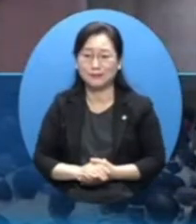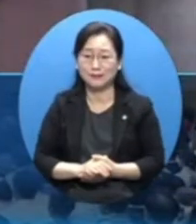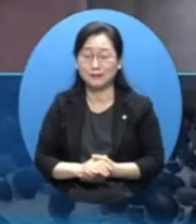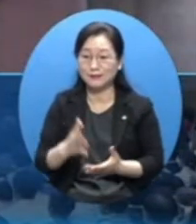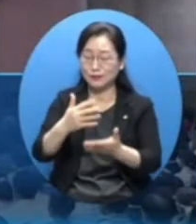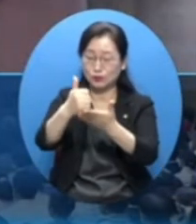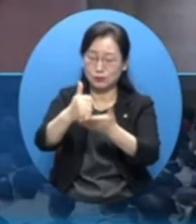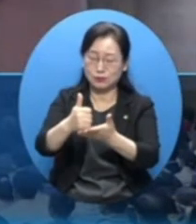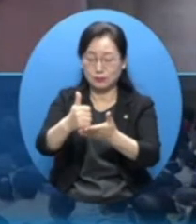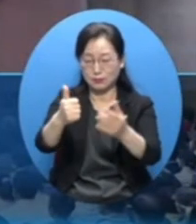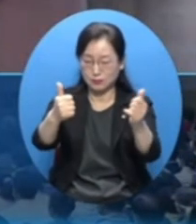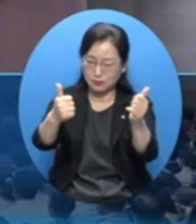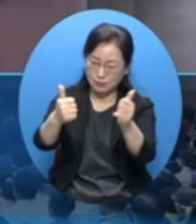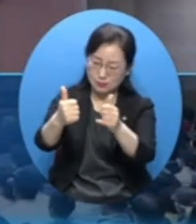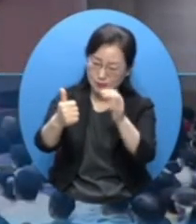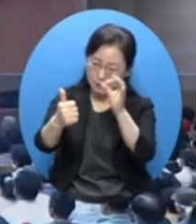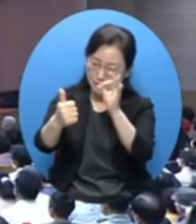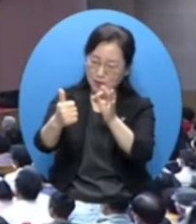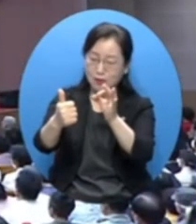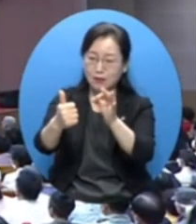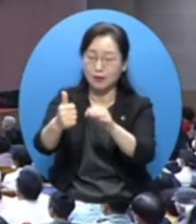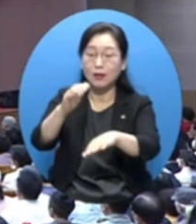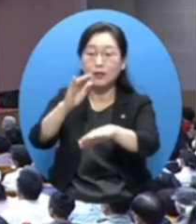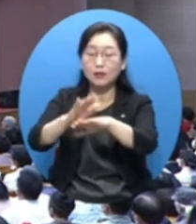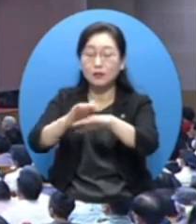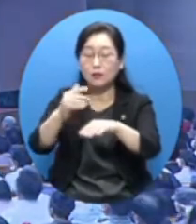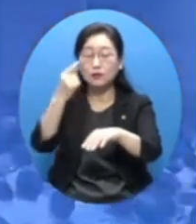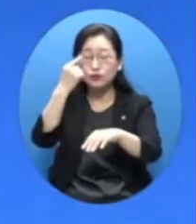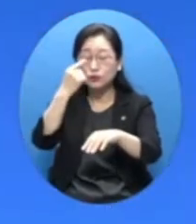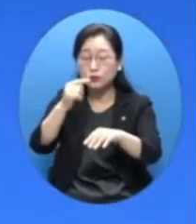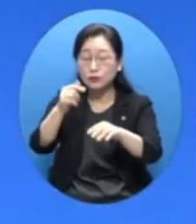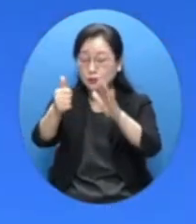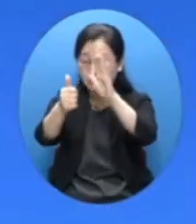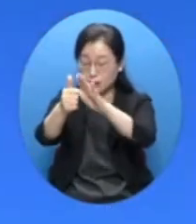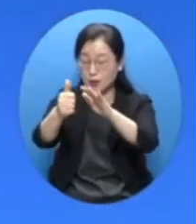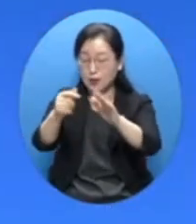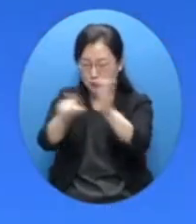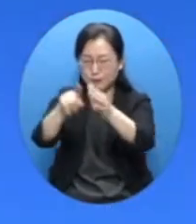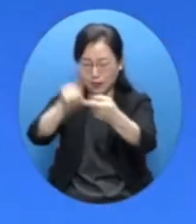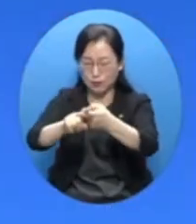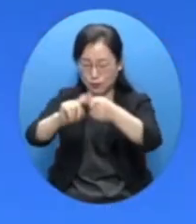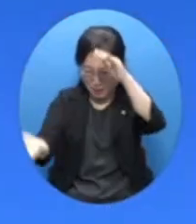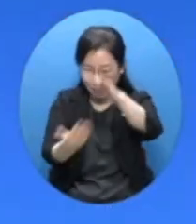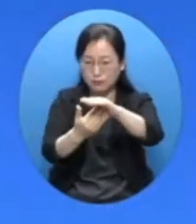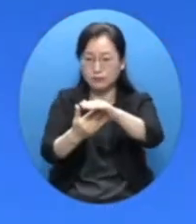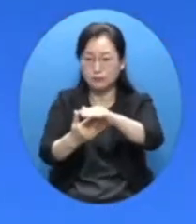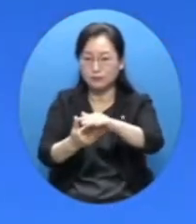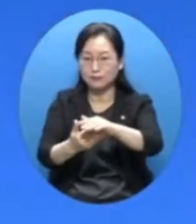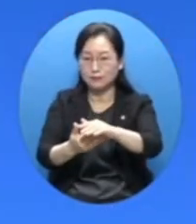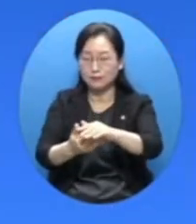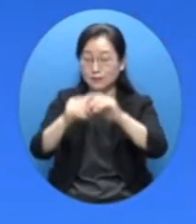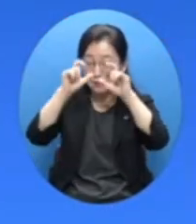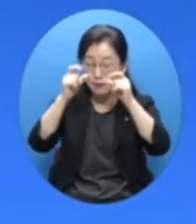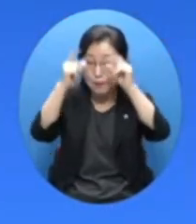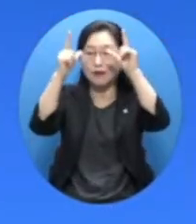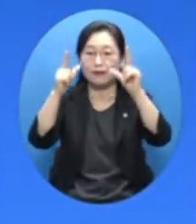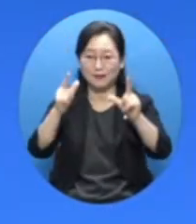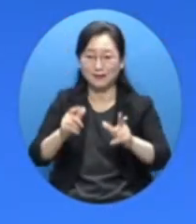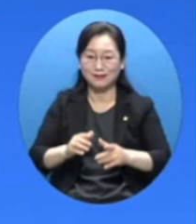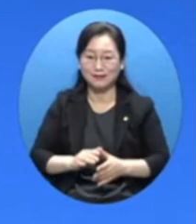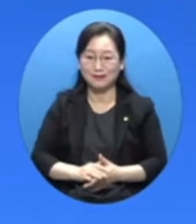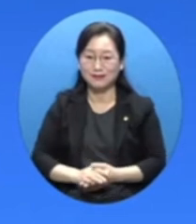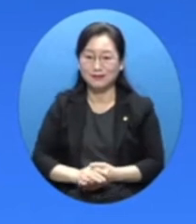주님께서 가까이 다 가셔서 그들의 손을 뇌 손을 대시고 내 믿는대로 될지어다 그때 저들의 눈이 떠졌던